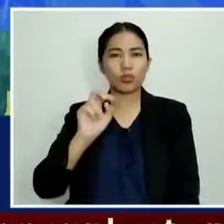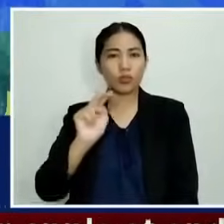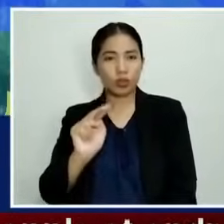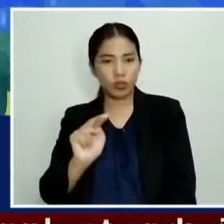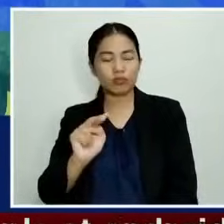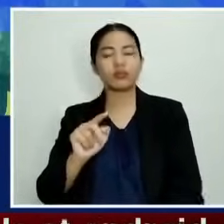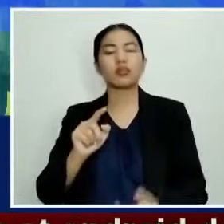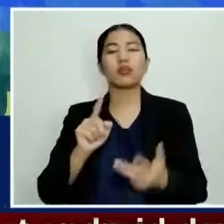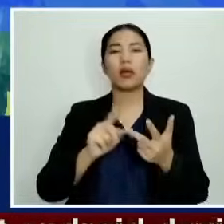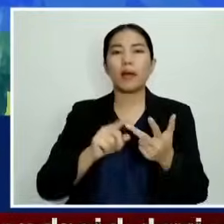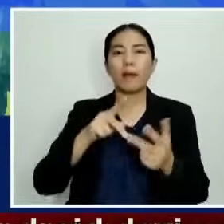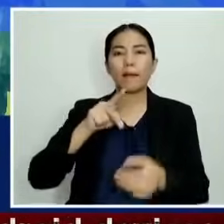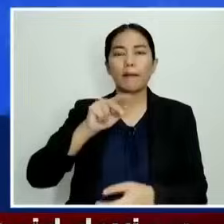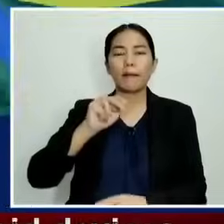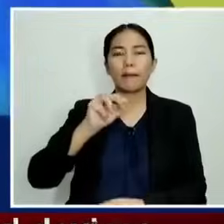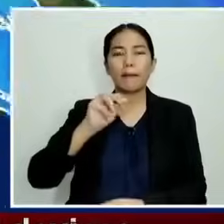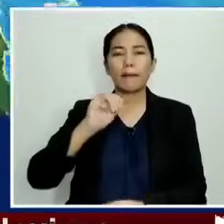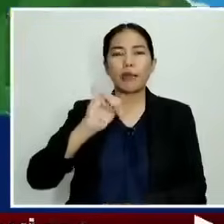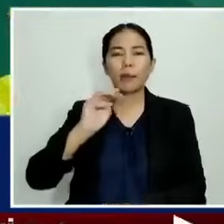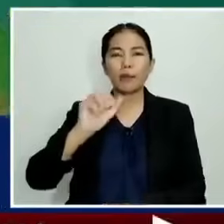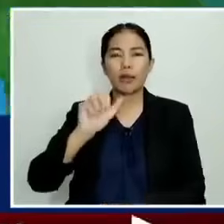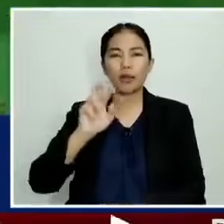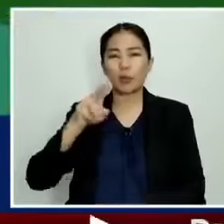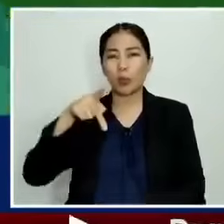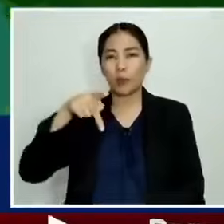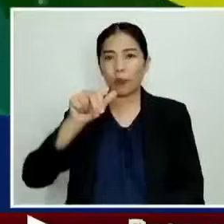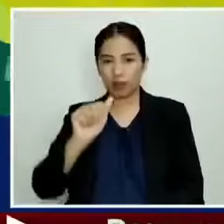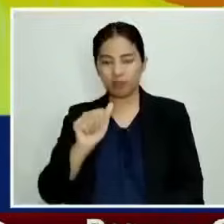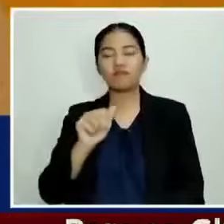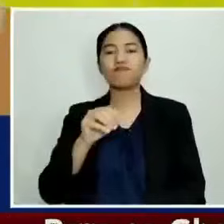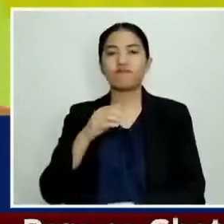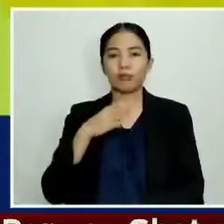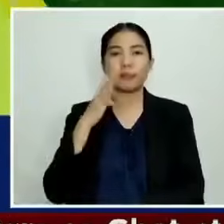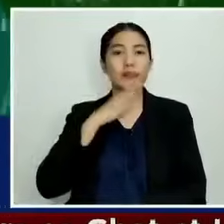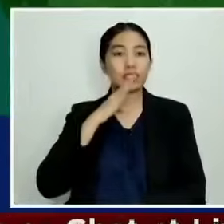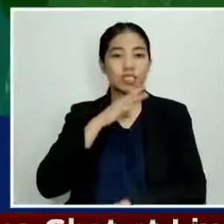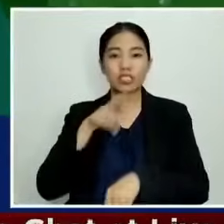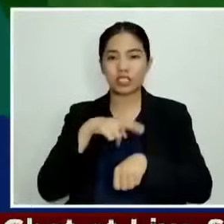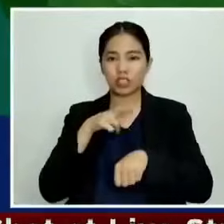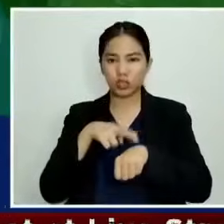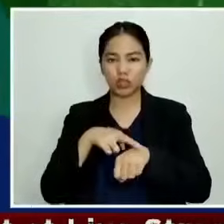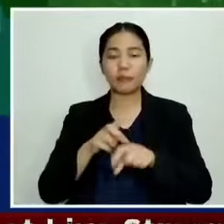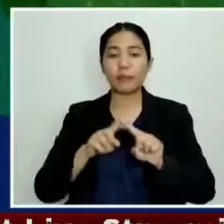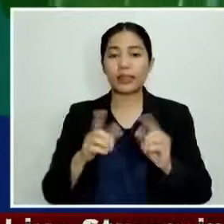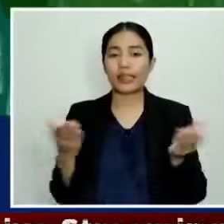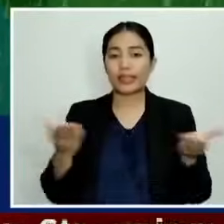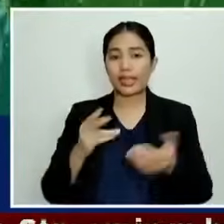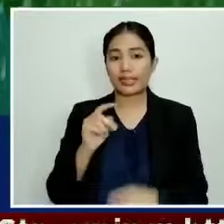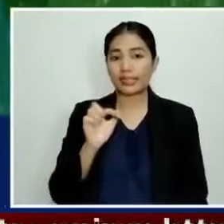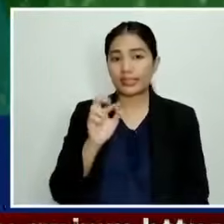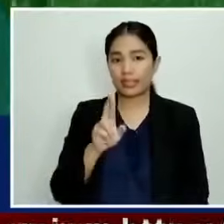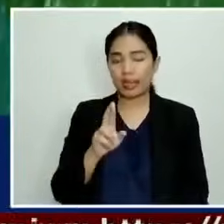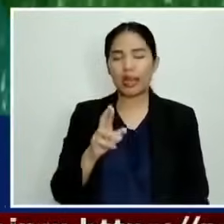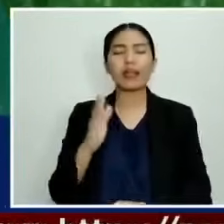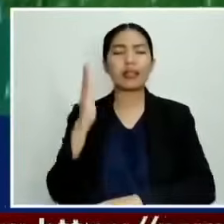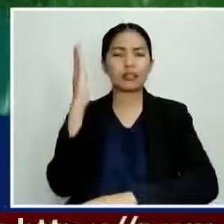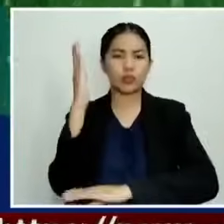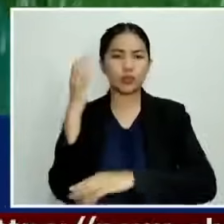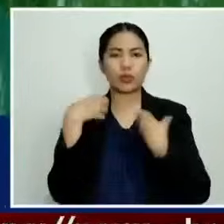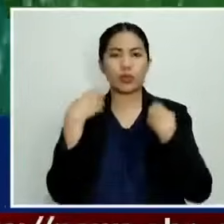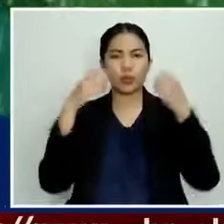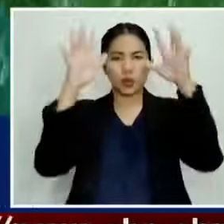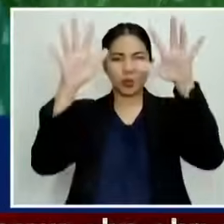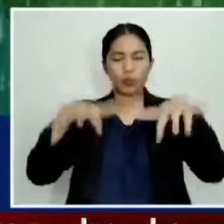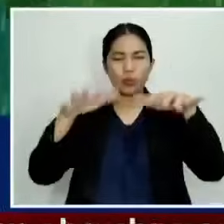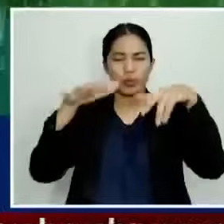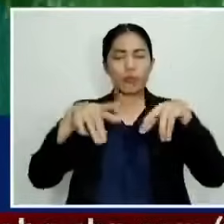po sa Metro Manila, may mga pag-ulan na bukas ng umaga, may kalakasan yan bandang tanghali na silangang parte ng NCR, pero mawawala